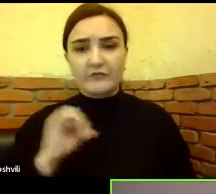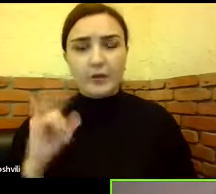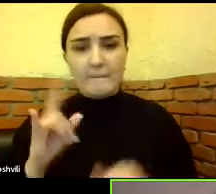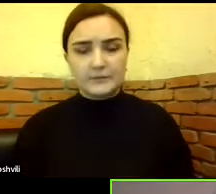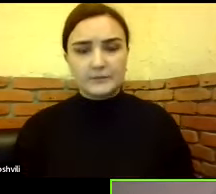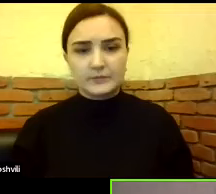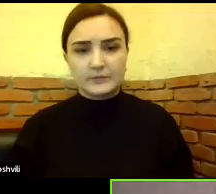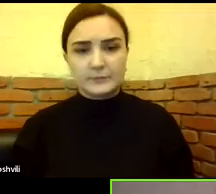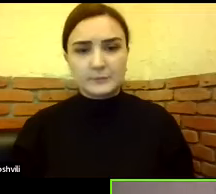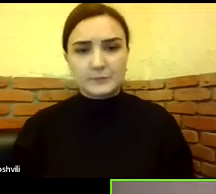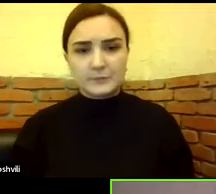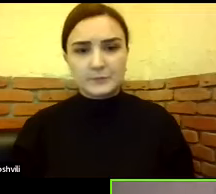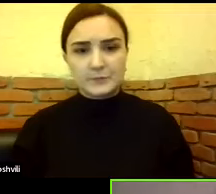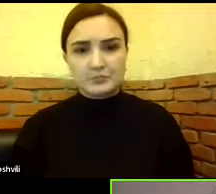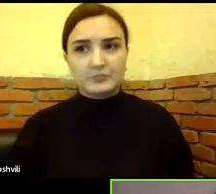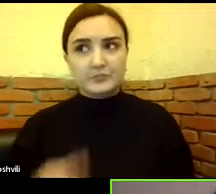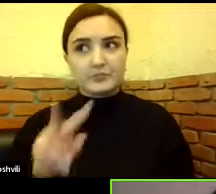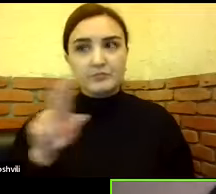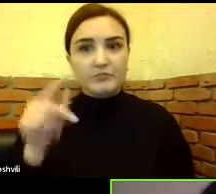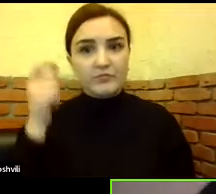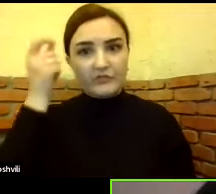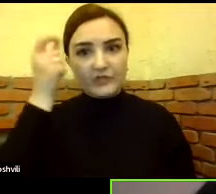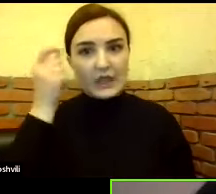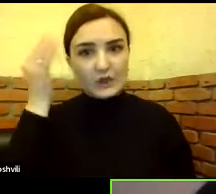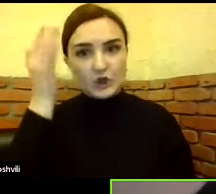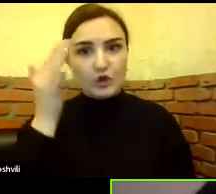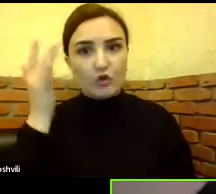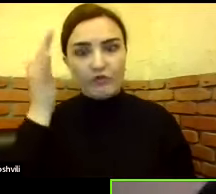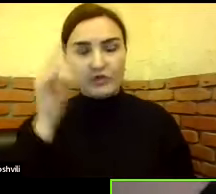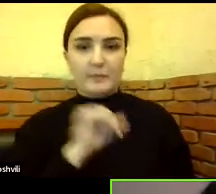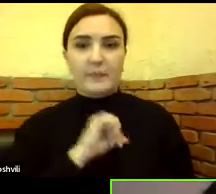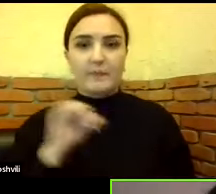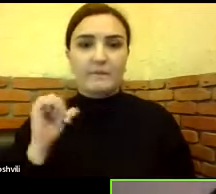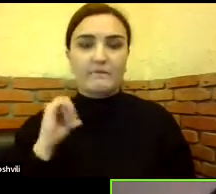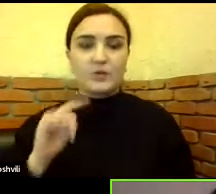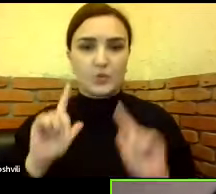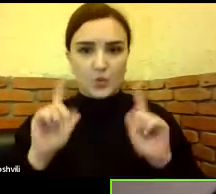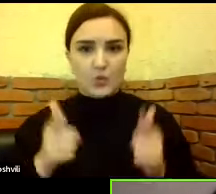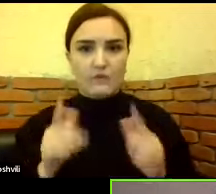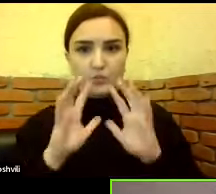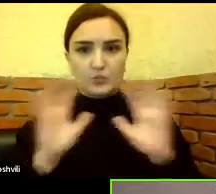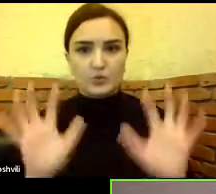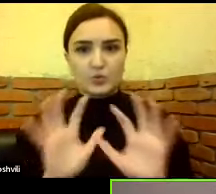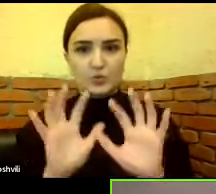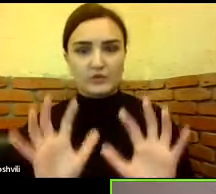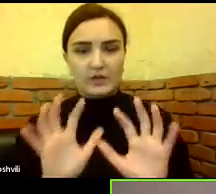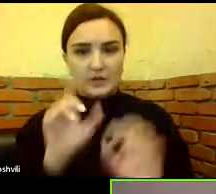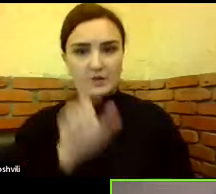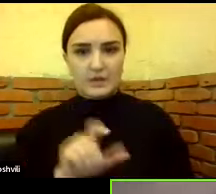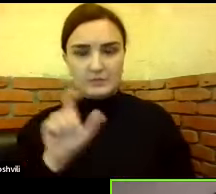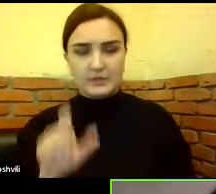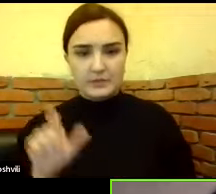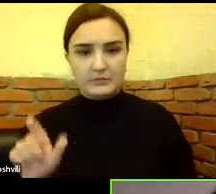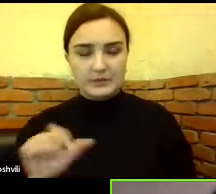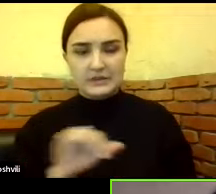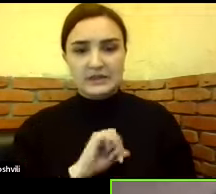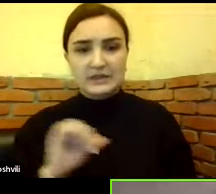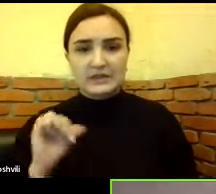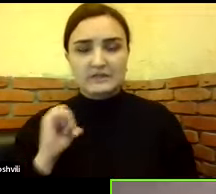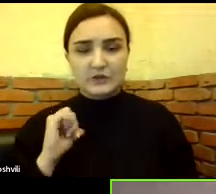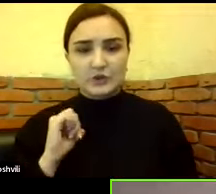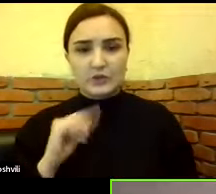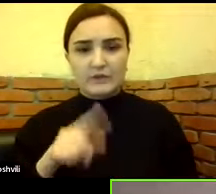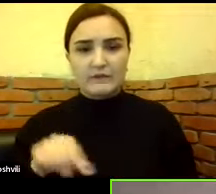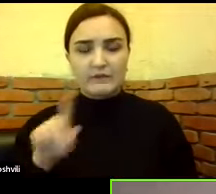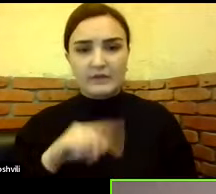თვითონვე ხდებიან მზრუნველები ამ ადამიანების მიმართ და თვითონვე იჩენენ ინიციატივას,